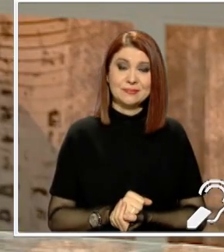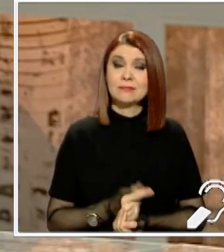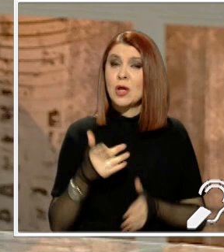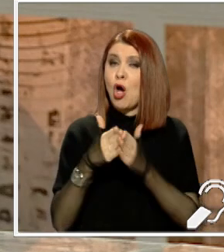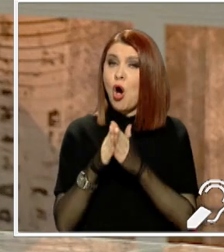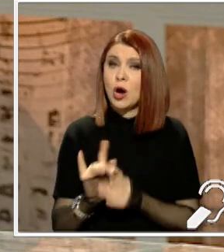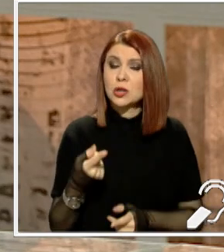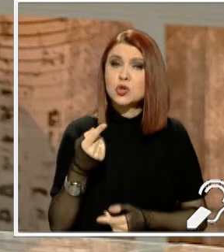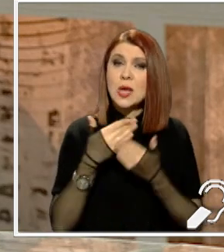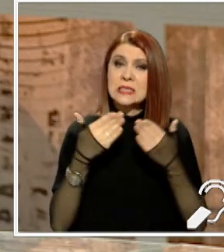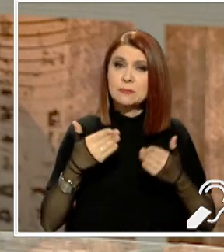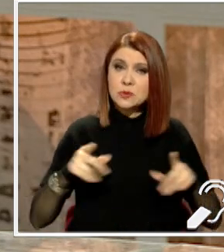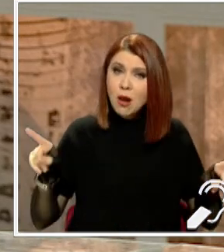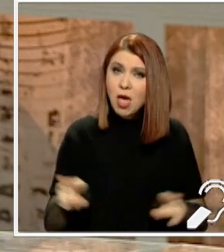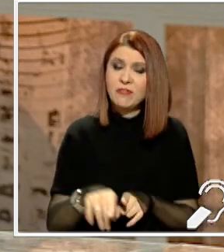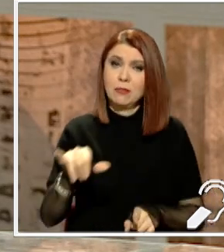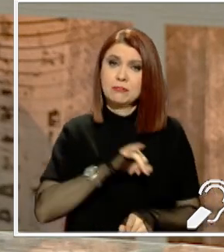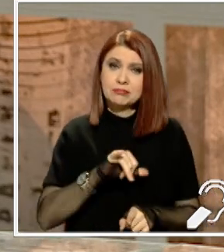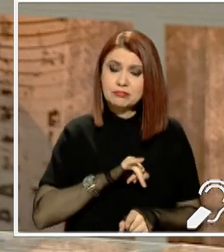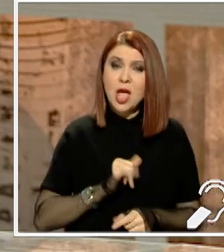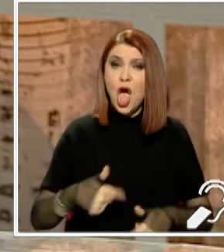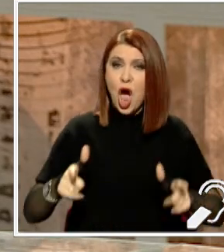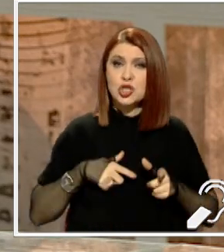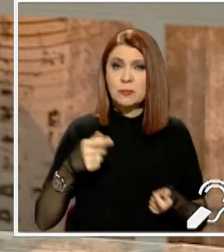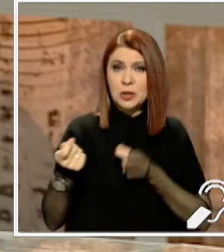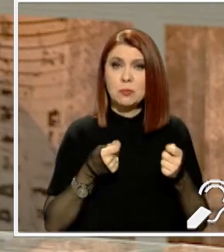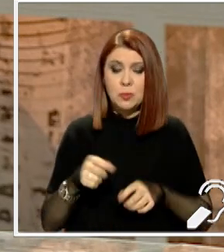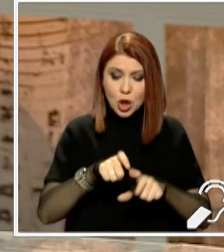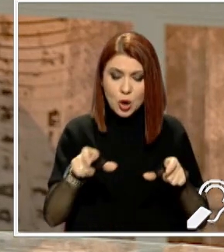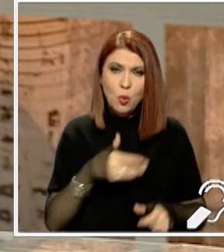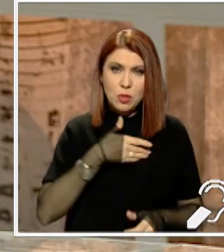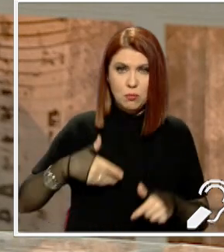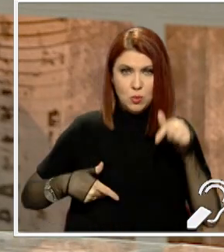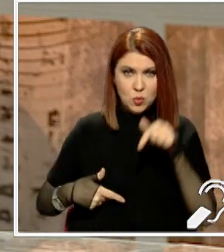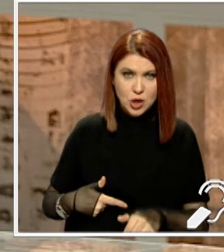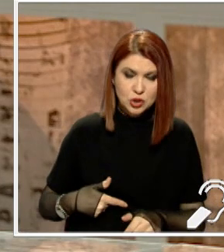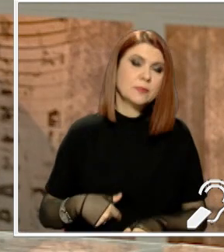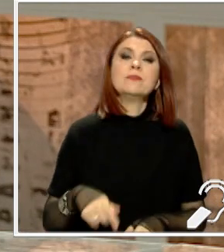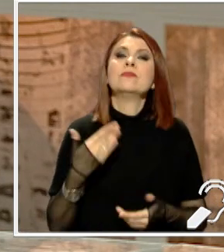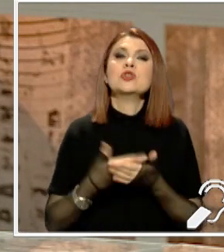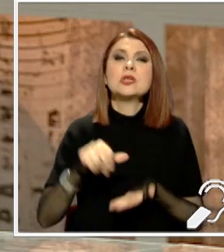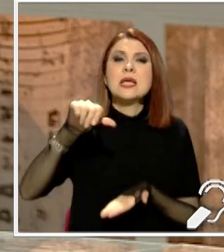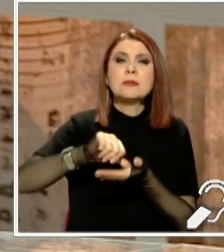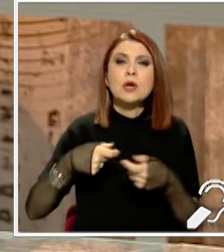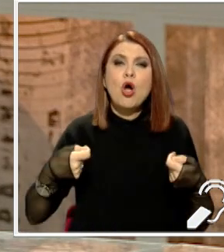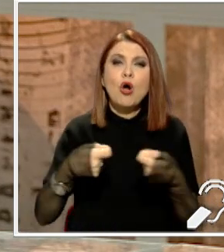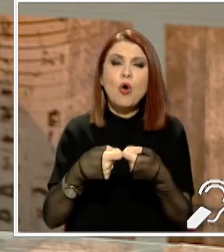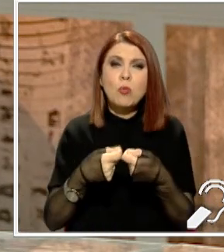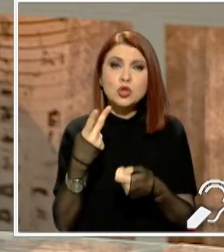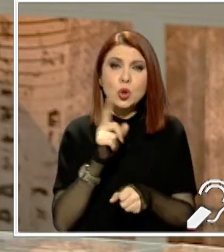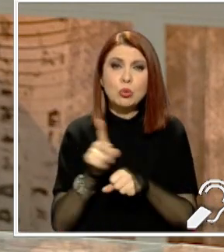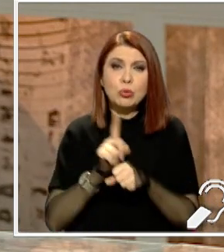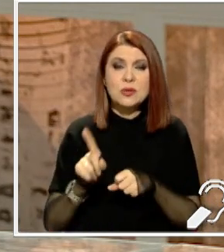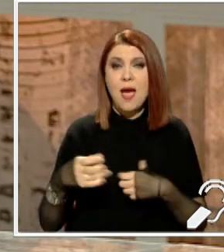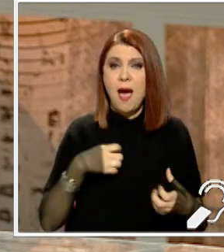O carte și o expoziție la fel de incitante și așteaptă publicul în spațiul bucureștean. Numitorul comun al celor două produse culturale